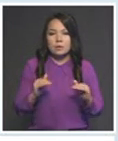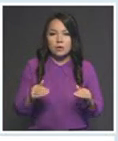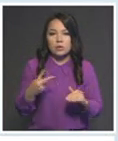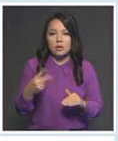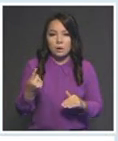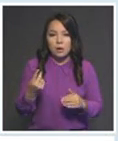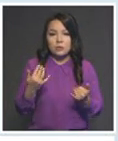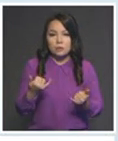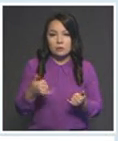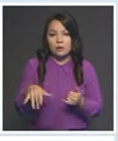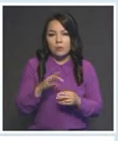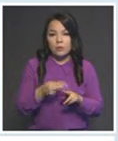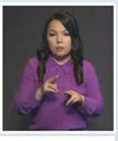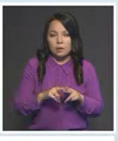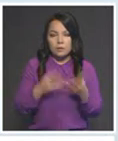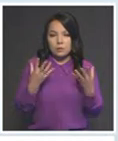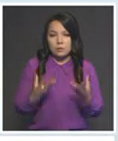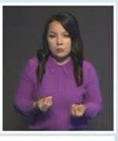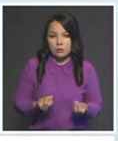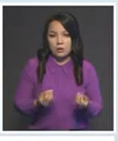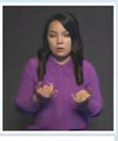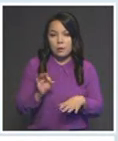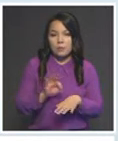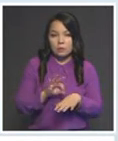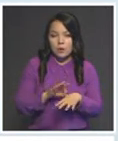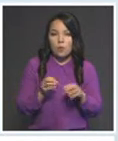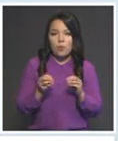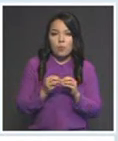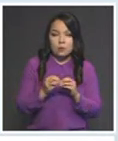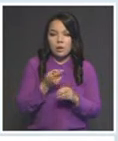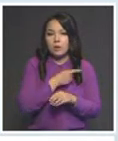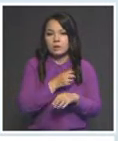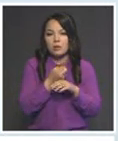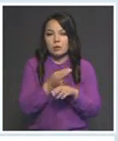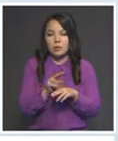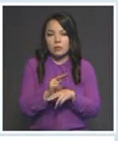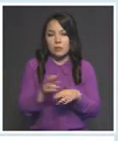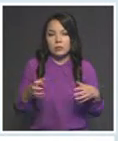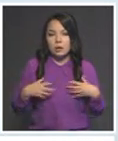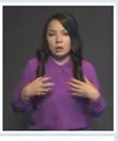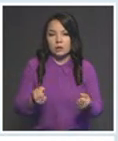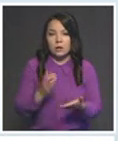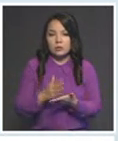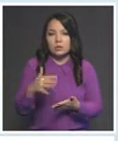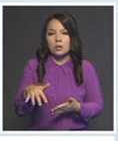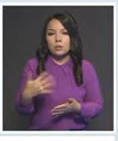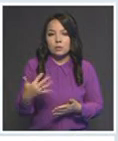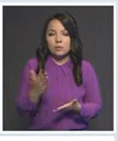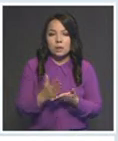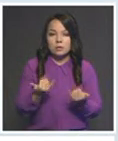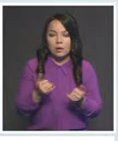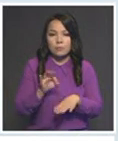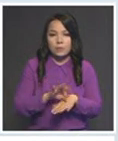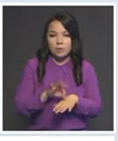21 құрады. Қазіргі таңда науқастың 10-ы ауруханадан емделіп шығарылды. 55 науқас ем алып